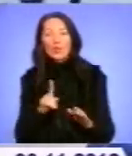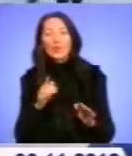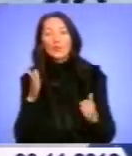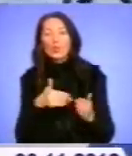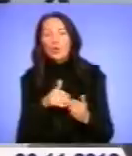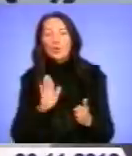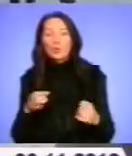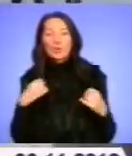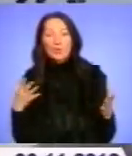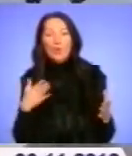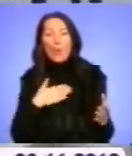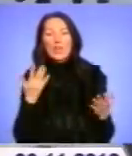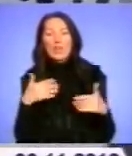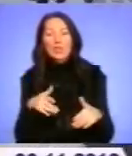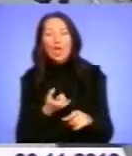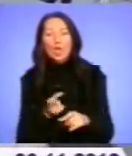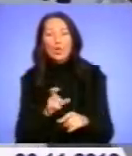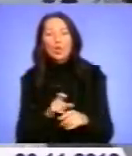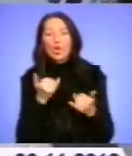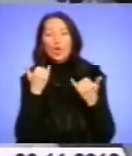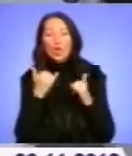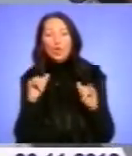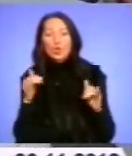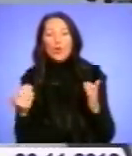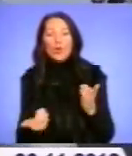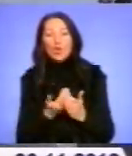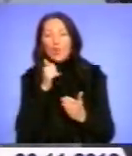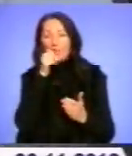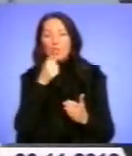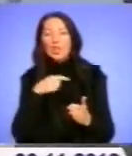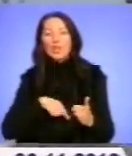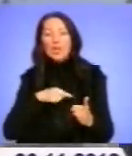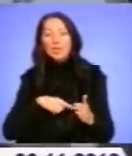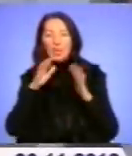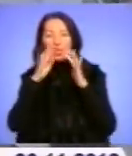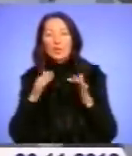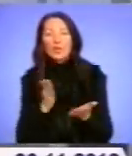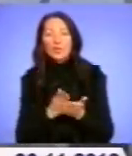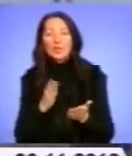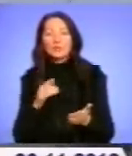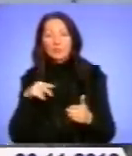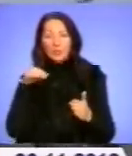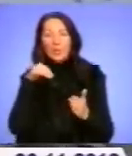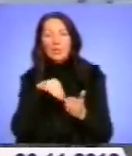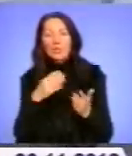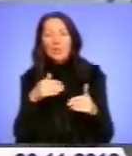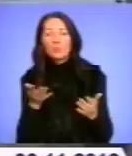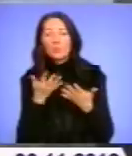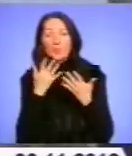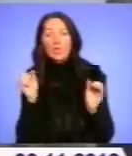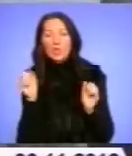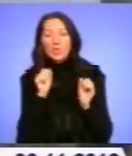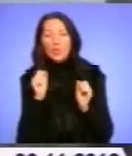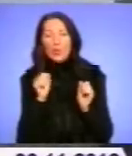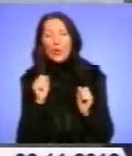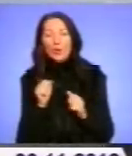було святково. В мене вже дуже, ну, чудовий новорічний настрій, ялинка вже ставить, і вже, знаєте, так пахне зимою, вже